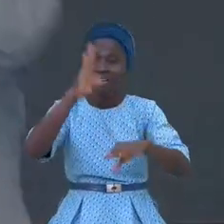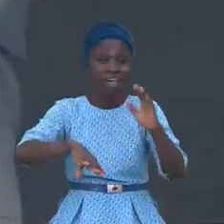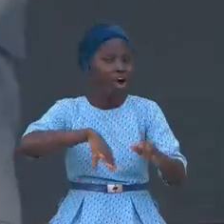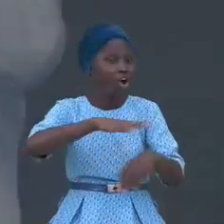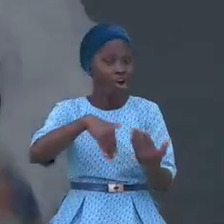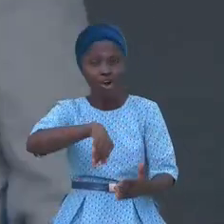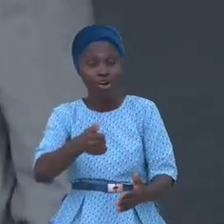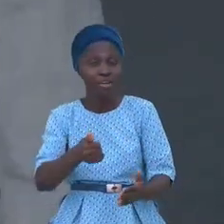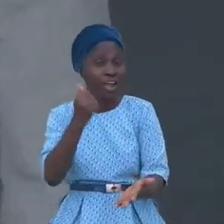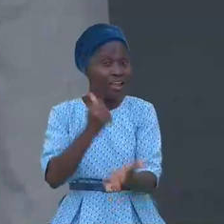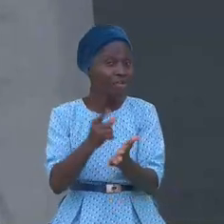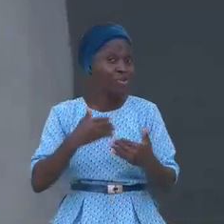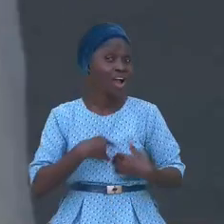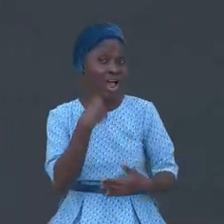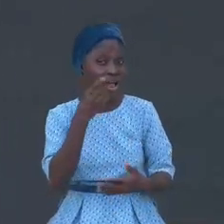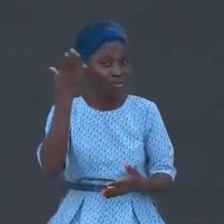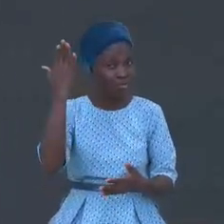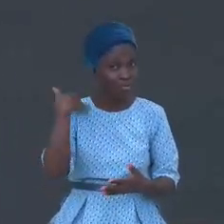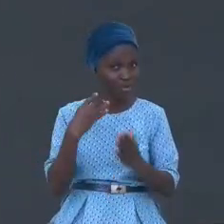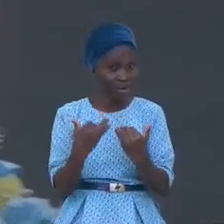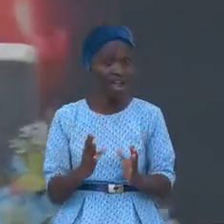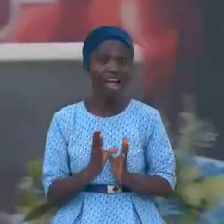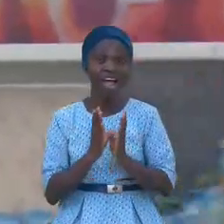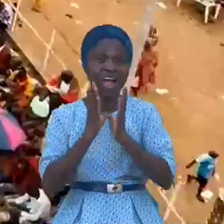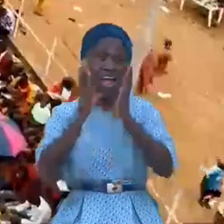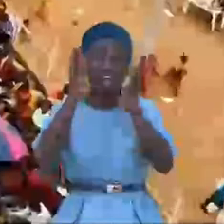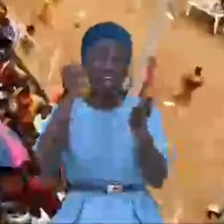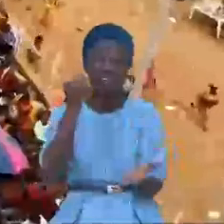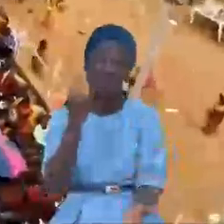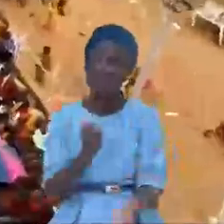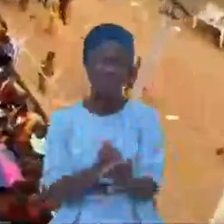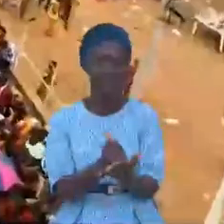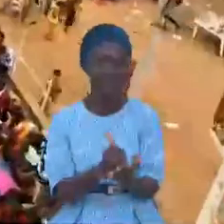autres amen que tu donnais depuis le début. Amen.